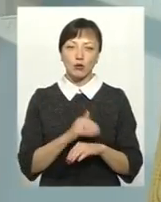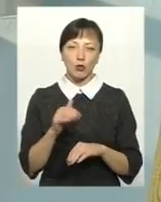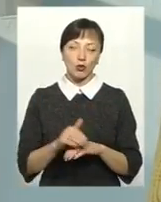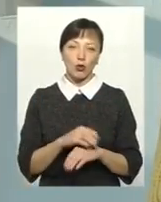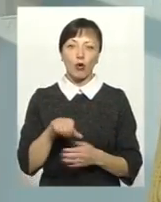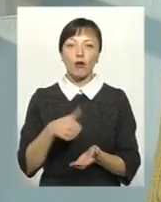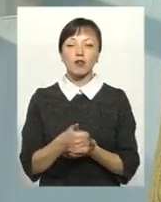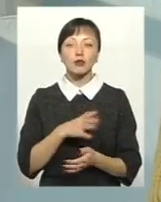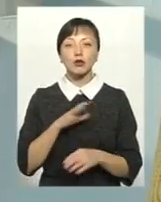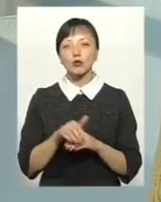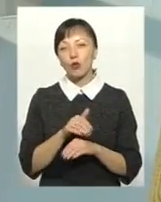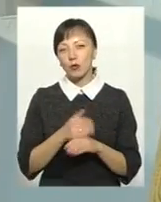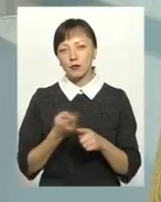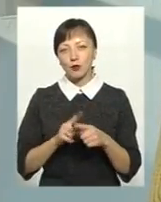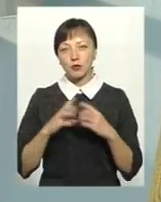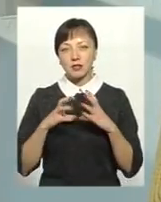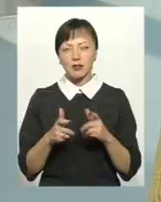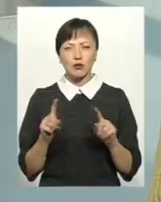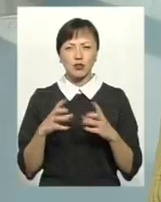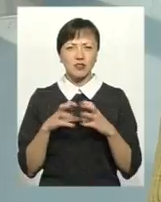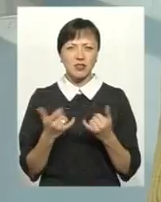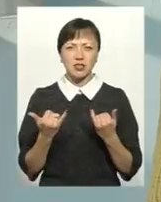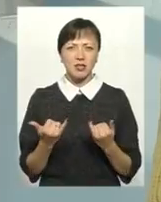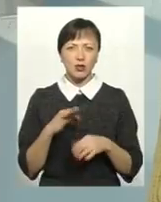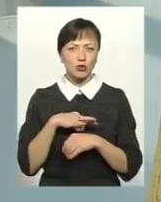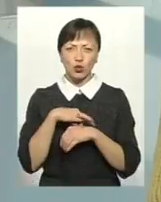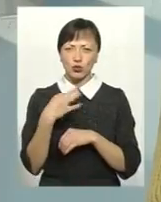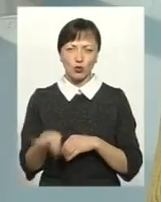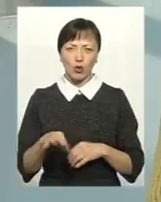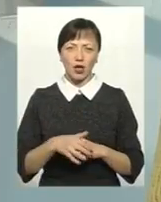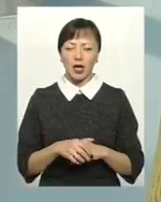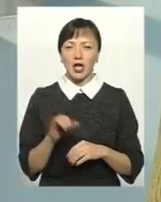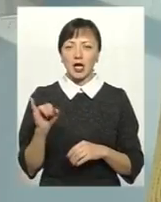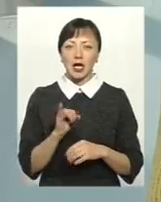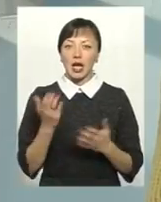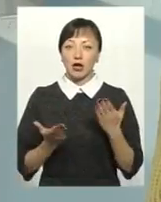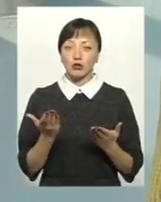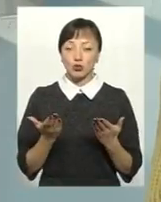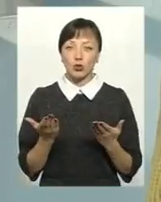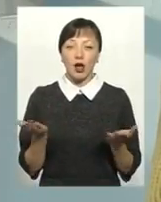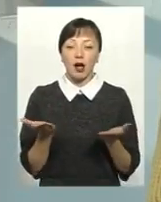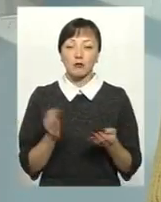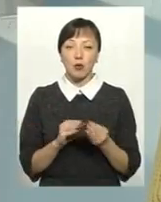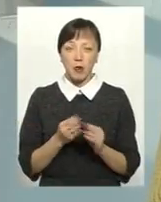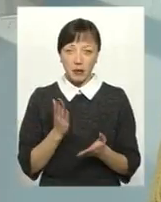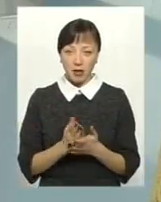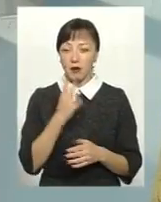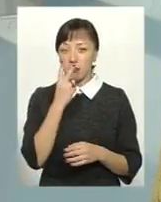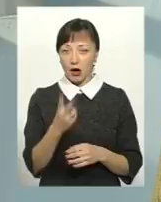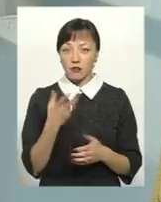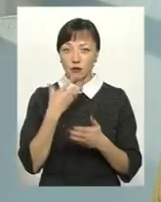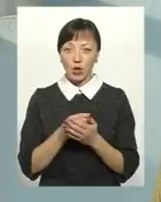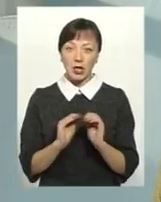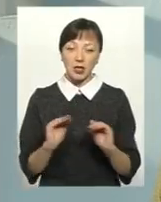добротою. Головне – бути добрими в цьому світі, тому що світ зараз дуже жорстокий. І знаєте, якщо є якась проблема, ви бачите в